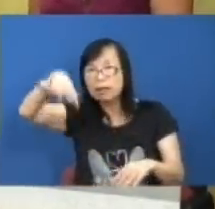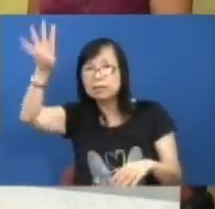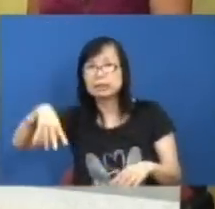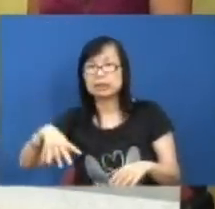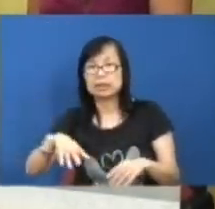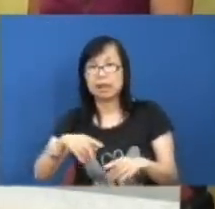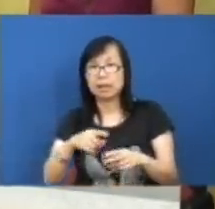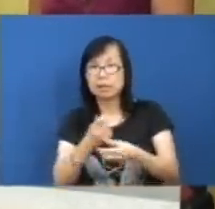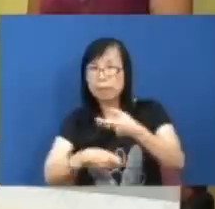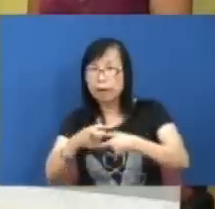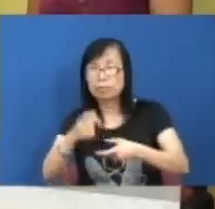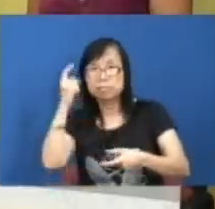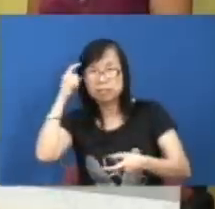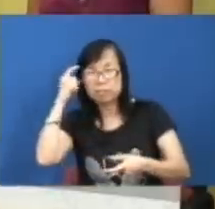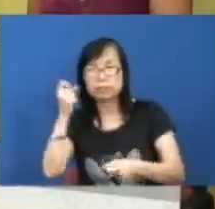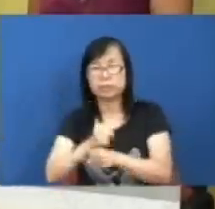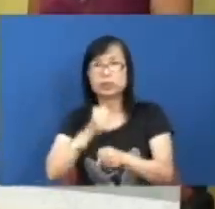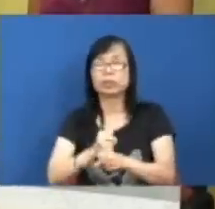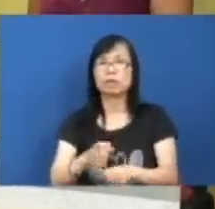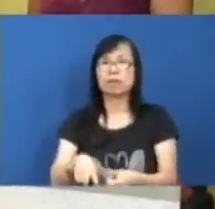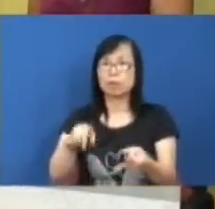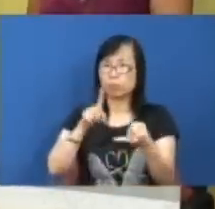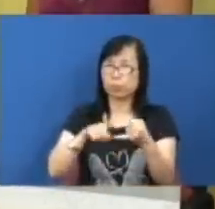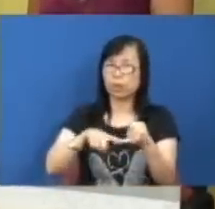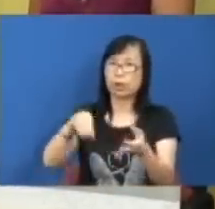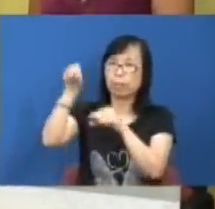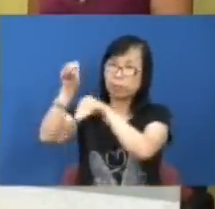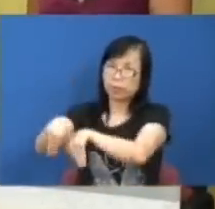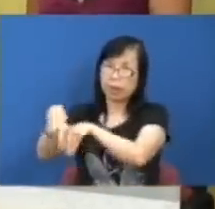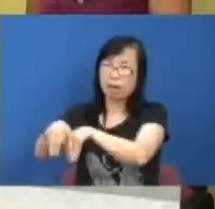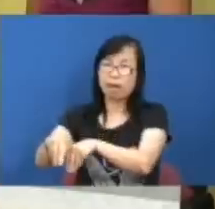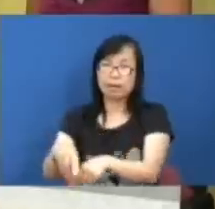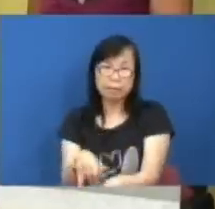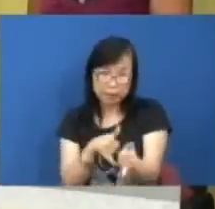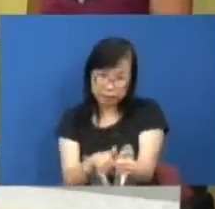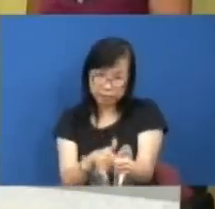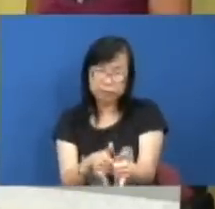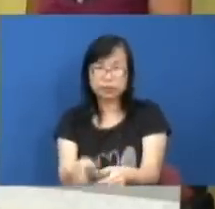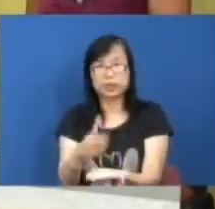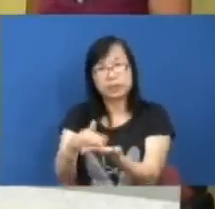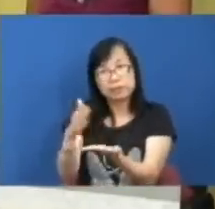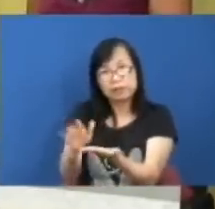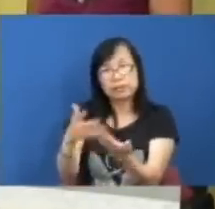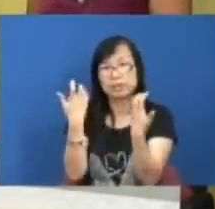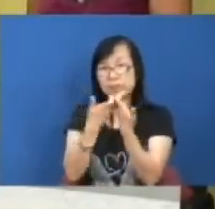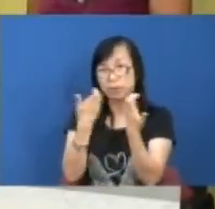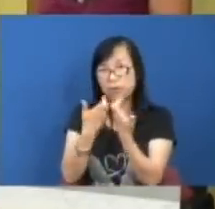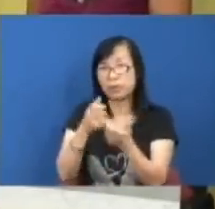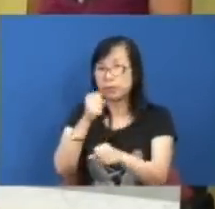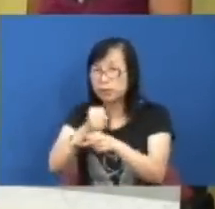知道是怎樣運用的。之後啦，到他訂料了、是不是根據我們分析那個的數量去到處